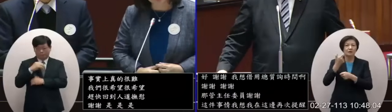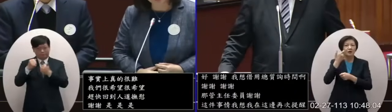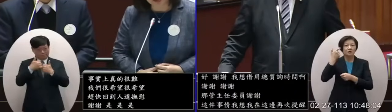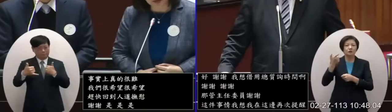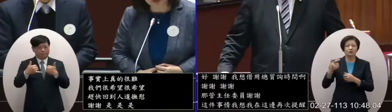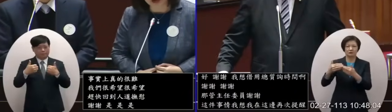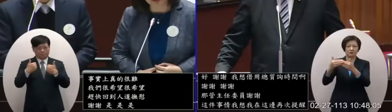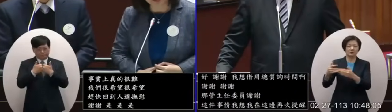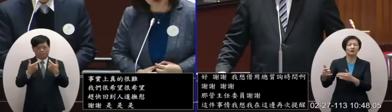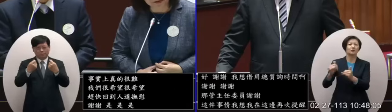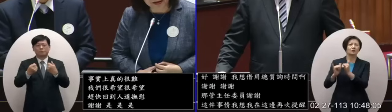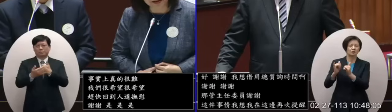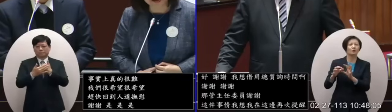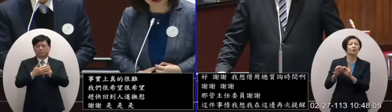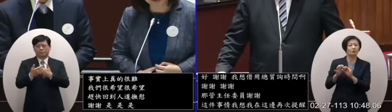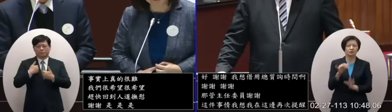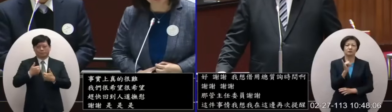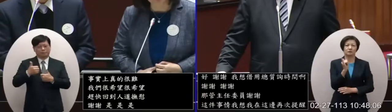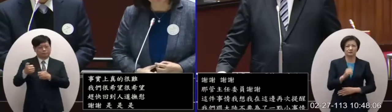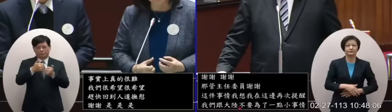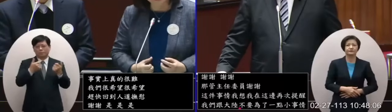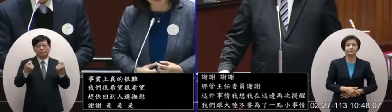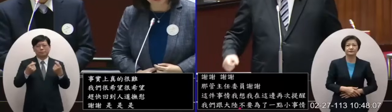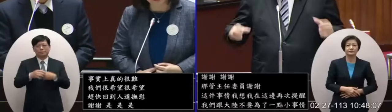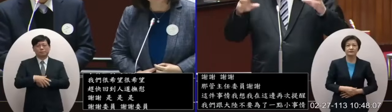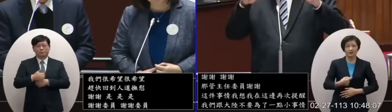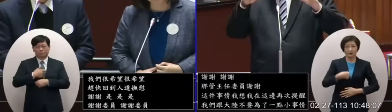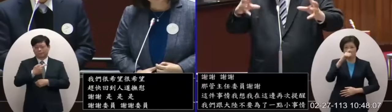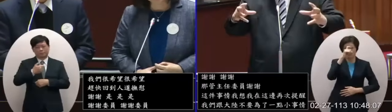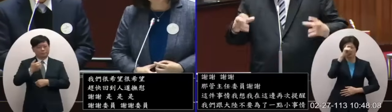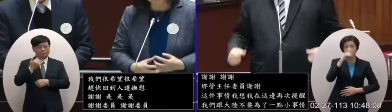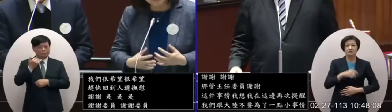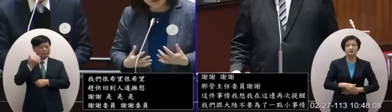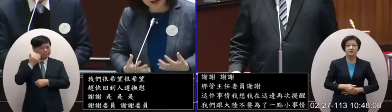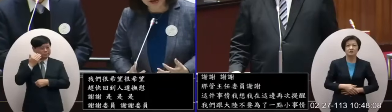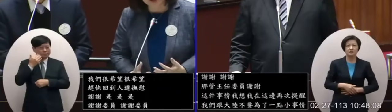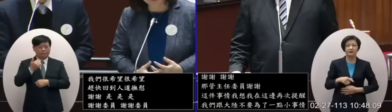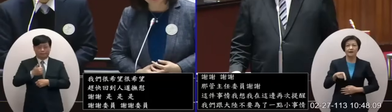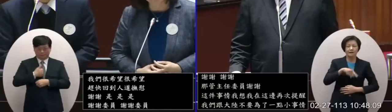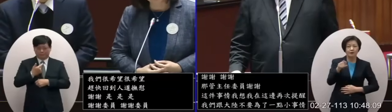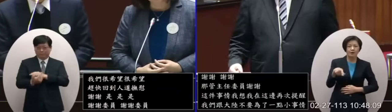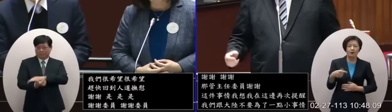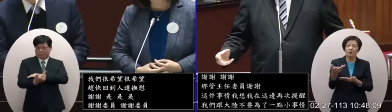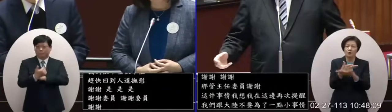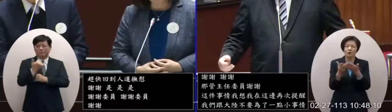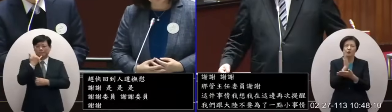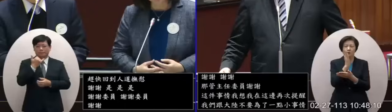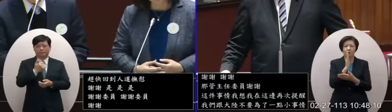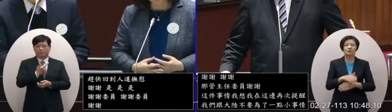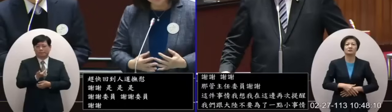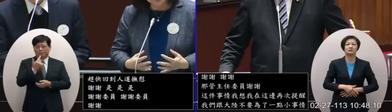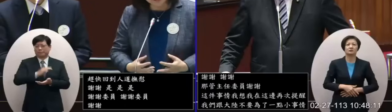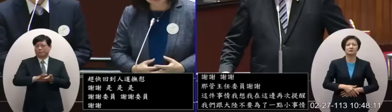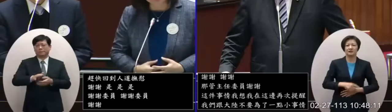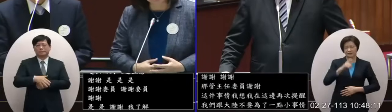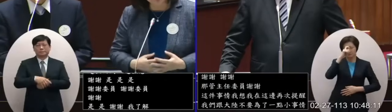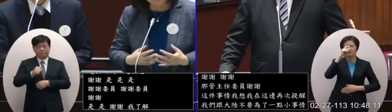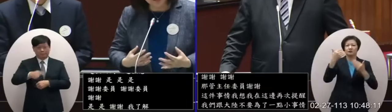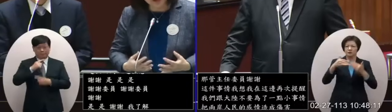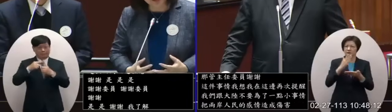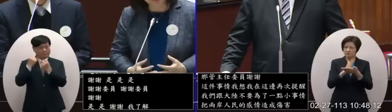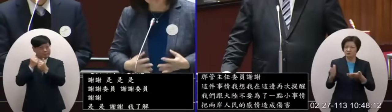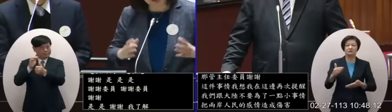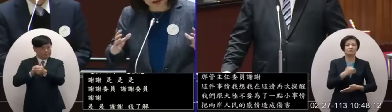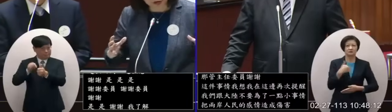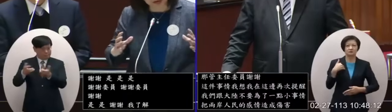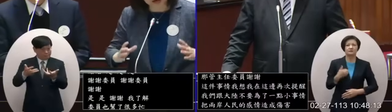会也都帮了很多忙，我们都非常的感谢， 我 们 也希望一个润滑剂， 我们很希望赶快， 希望能够解决方， 是我们很希望在人道